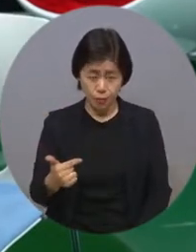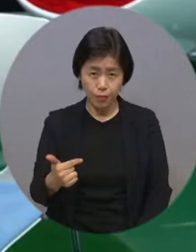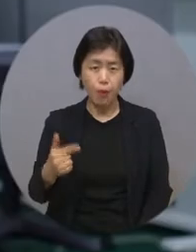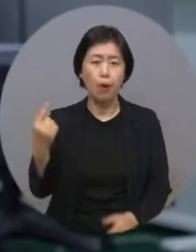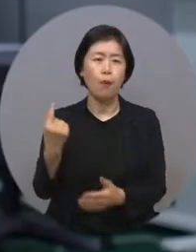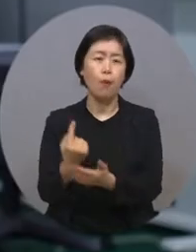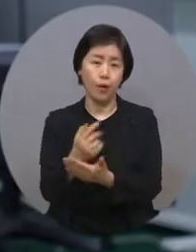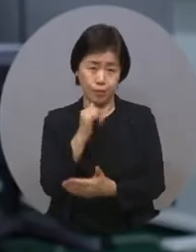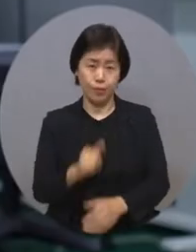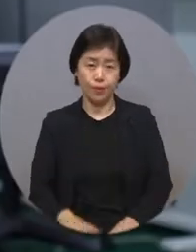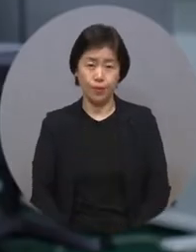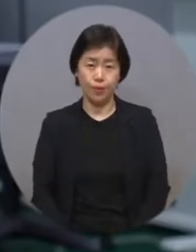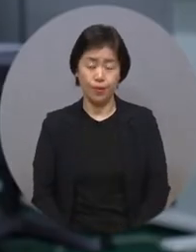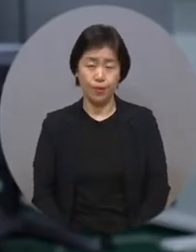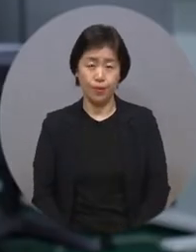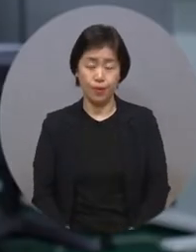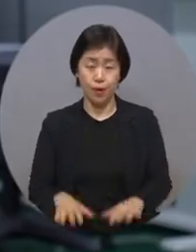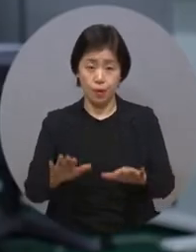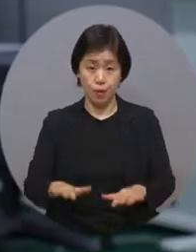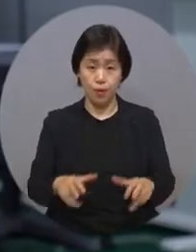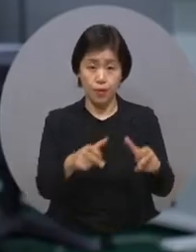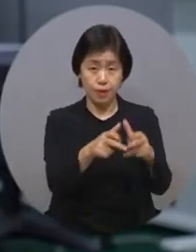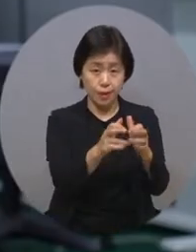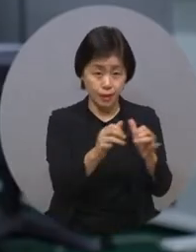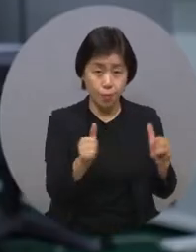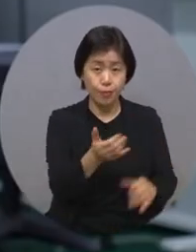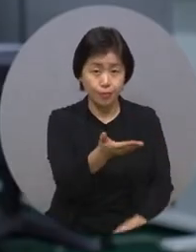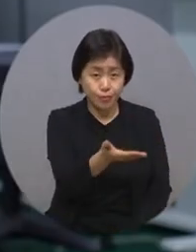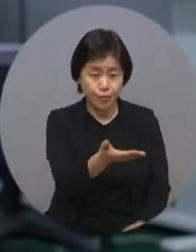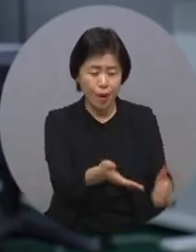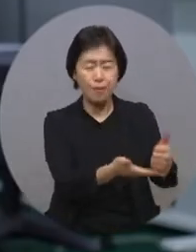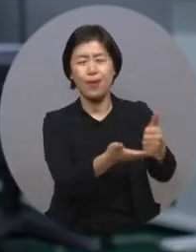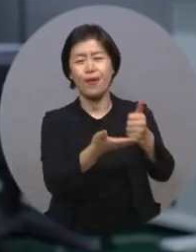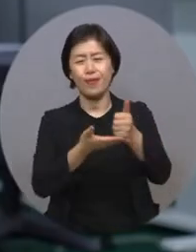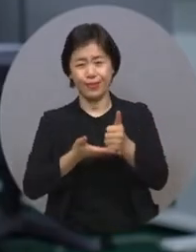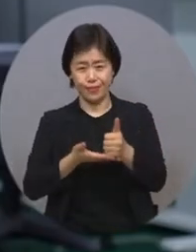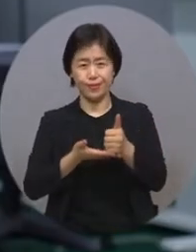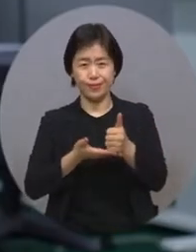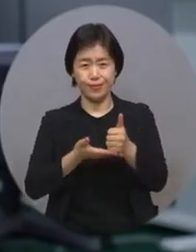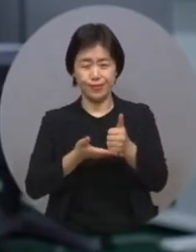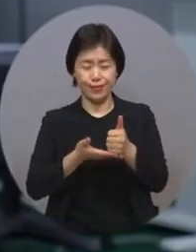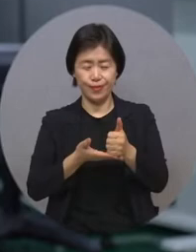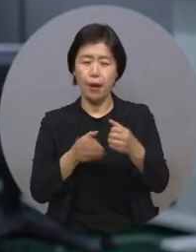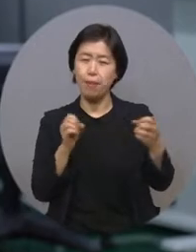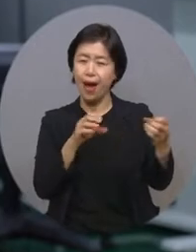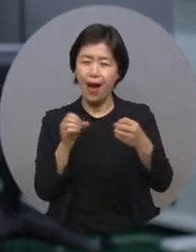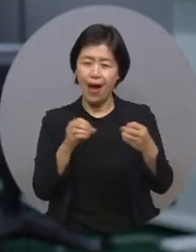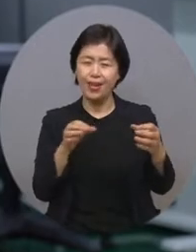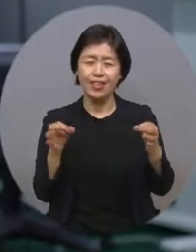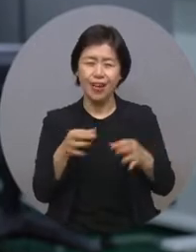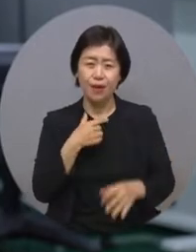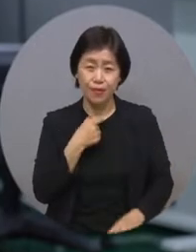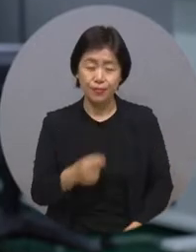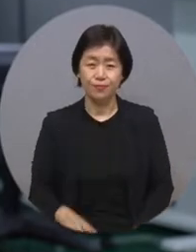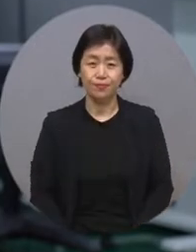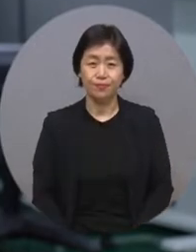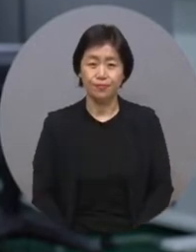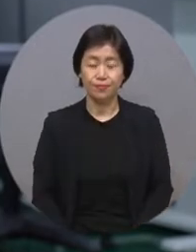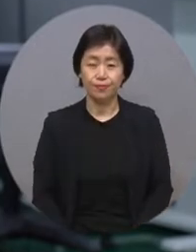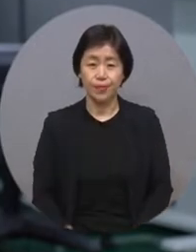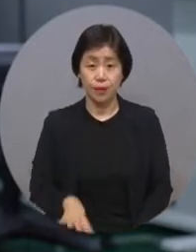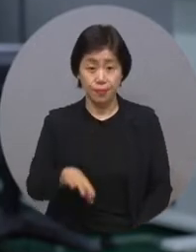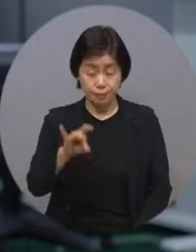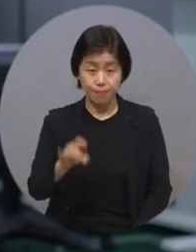있는데요. 지금 이제 장애 사원분을 모시고 저희가 인터뷰를 간단하게 진행을 하고자 합니다.